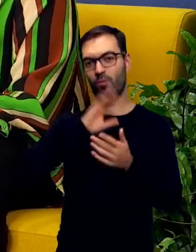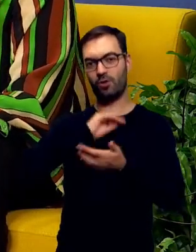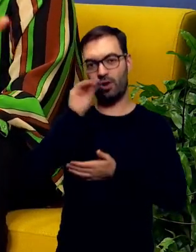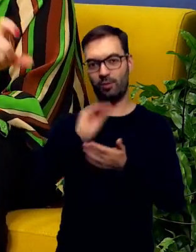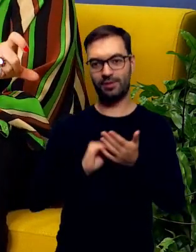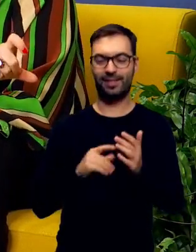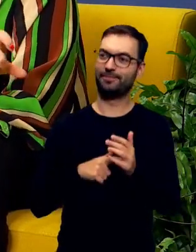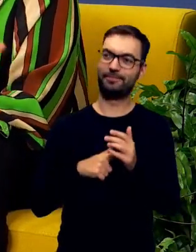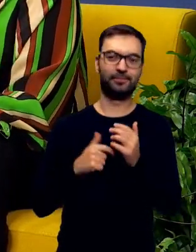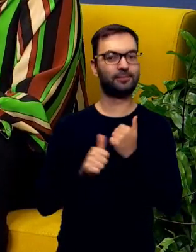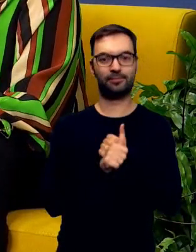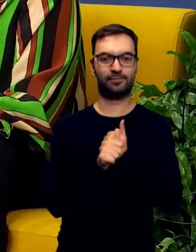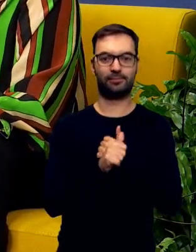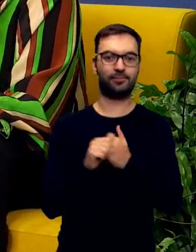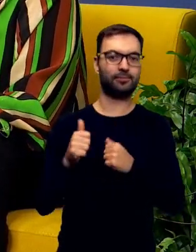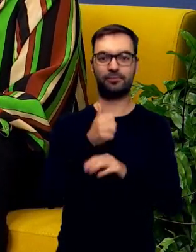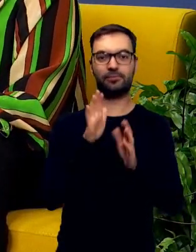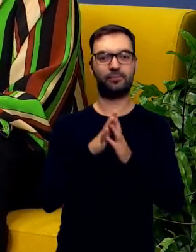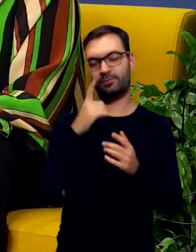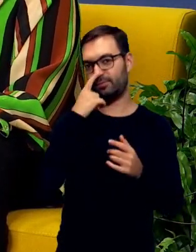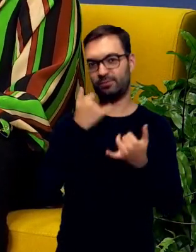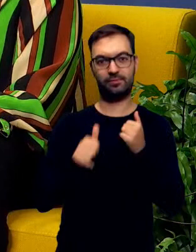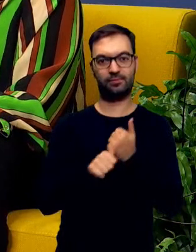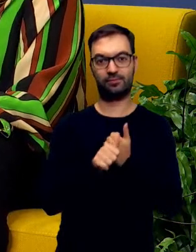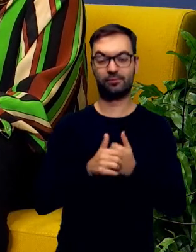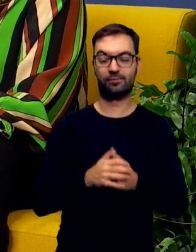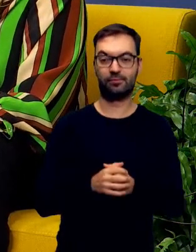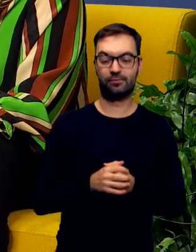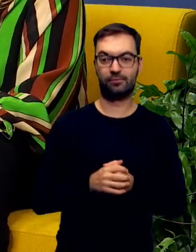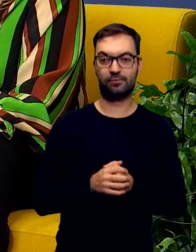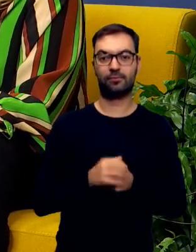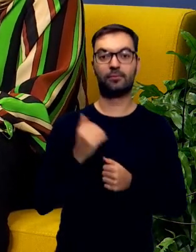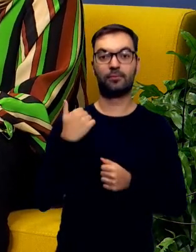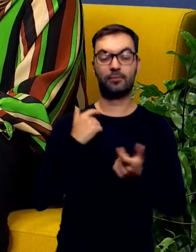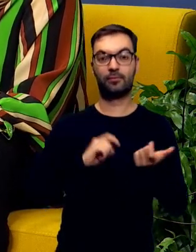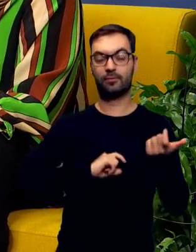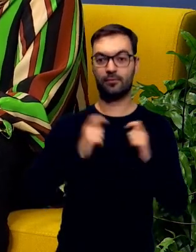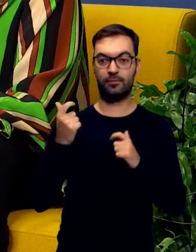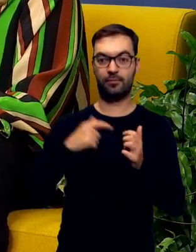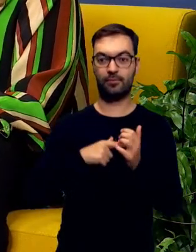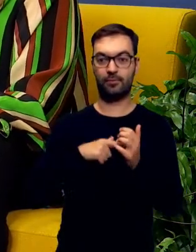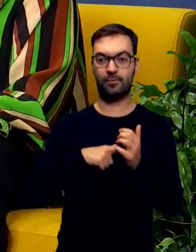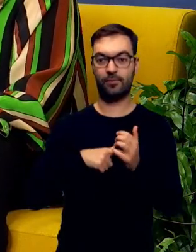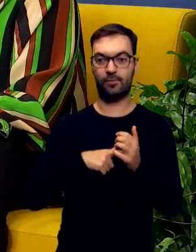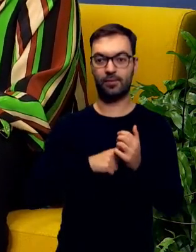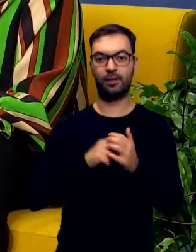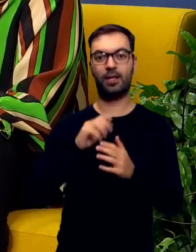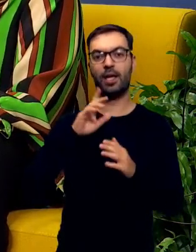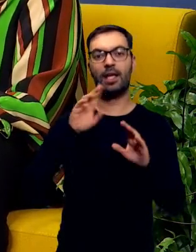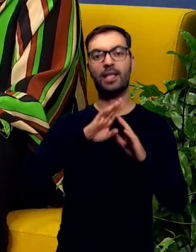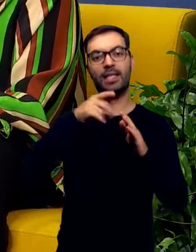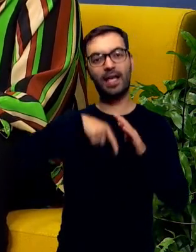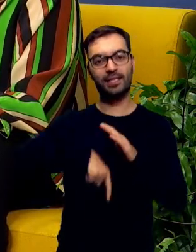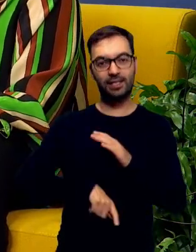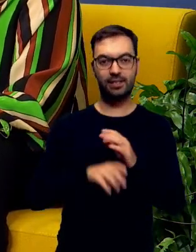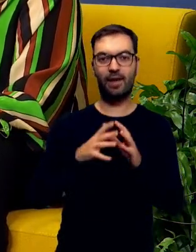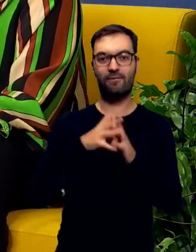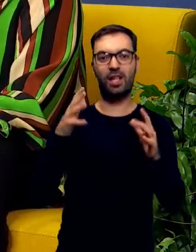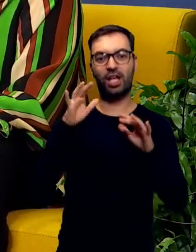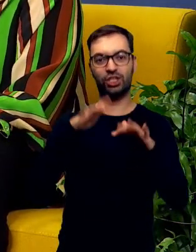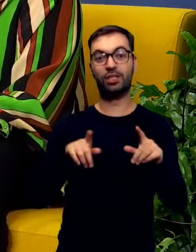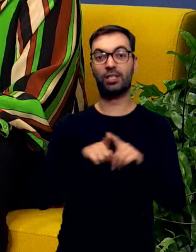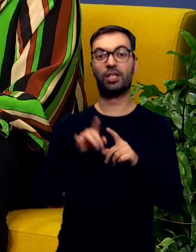ale jakby nie takie było założenie pierwszej książki. No ale jak zdarzył się ten wypadek w jaskini Wielkiej Śnieżnej i na